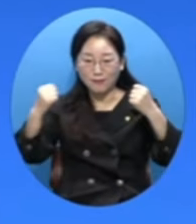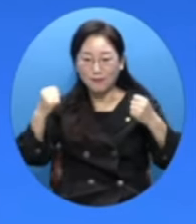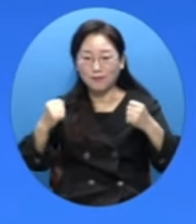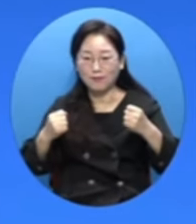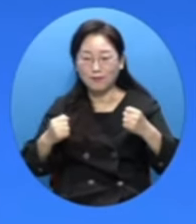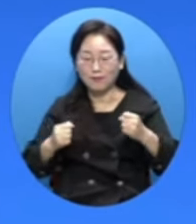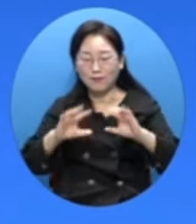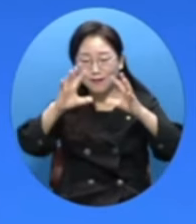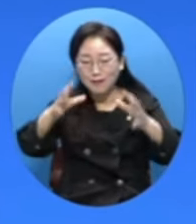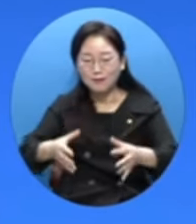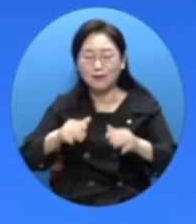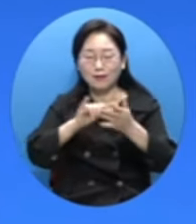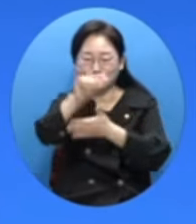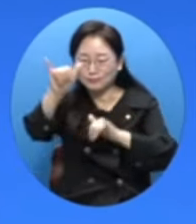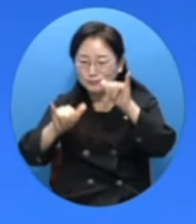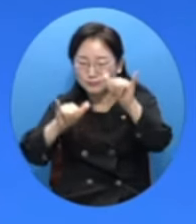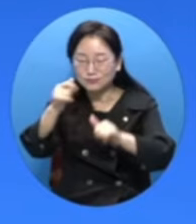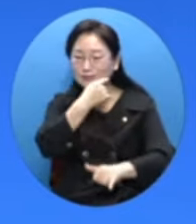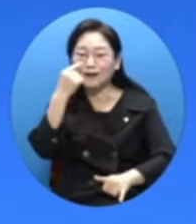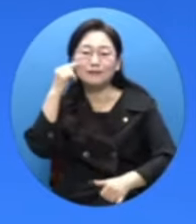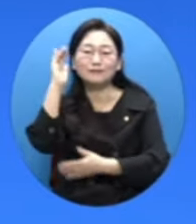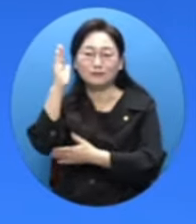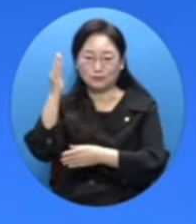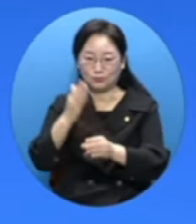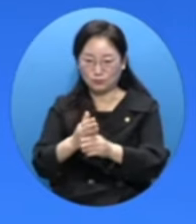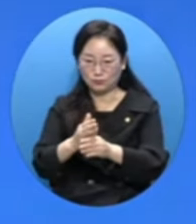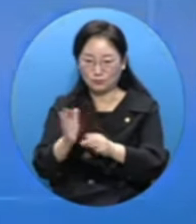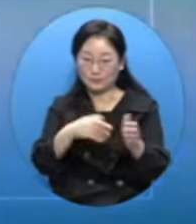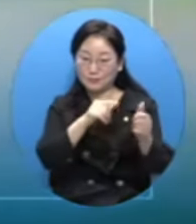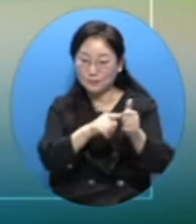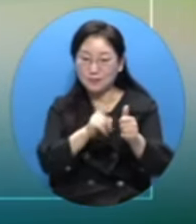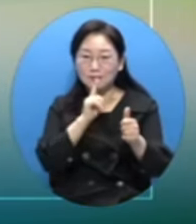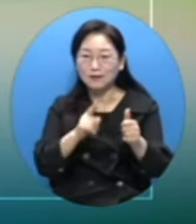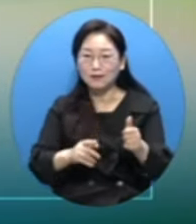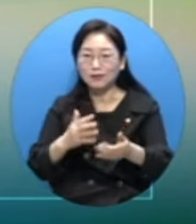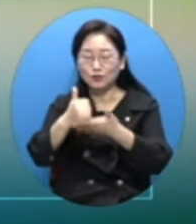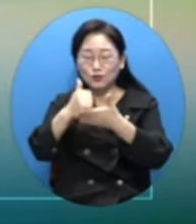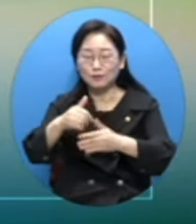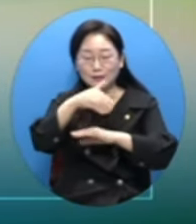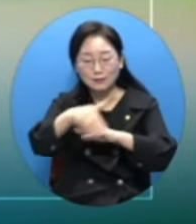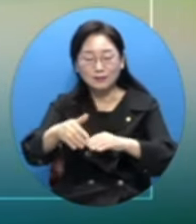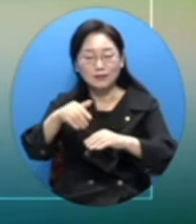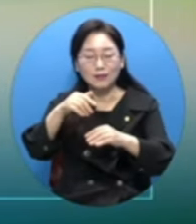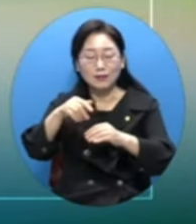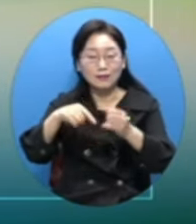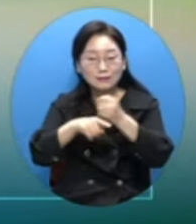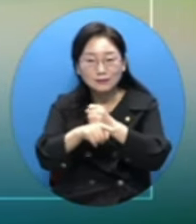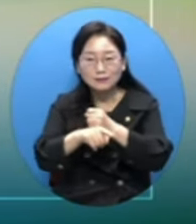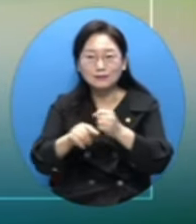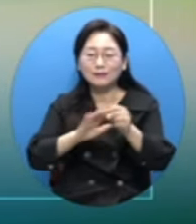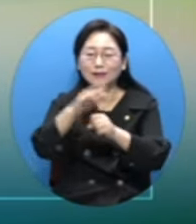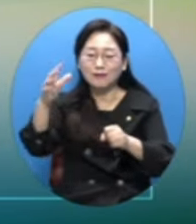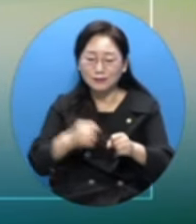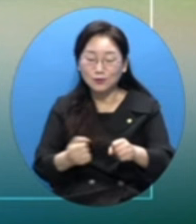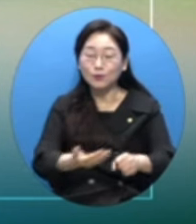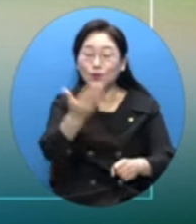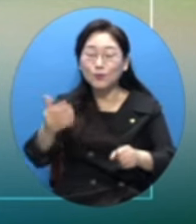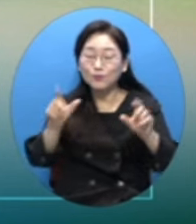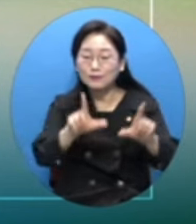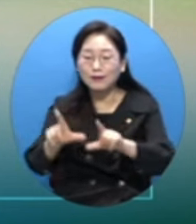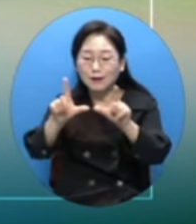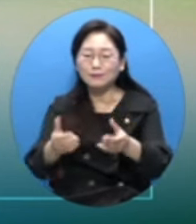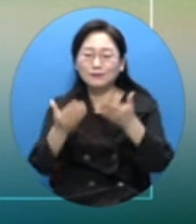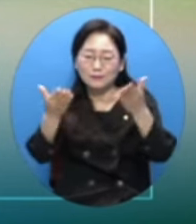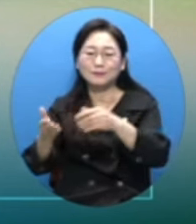전세를 다니며 간증을 하고 있는 것입니다. 그는 고백합니다. 그분의 뜻과 그분의 계획과 그분의 사랑에 근거하여 여러분의 삶을 드려야